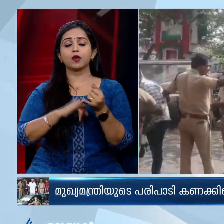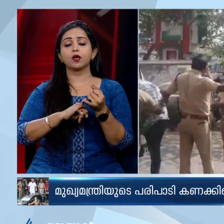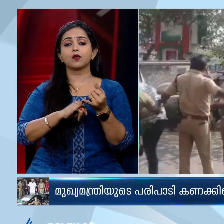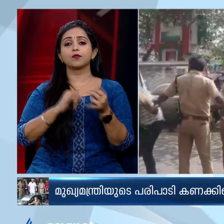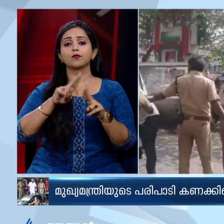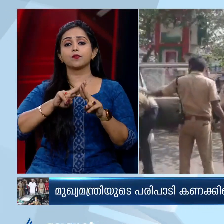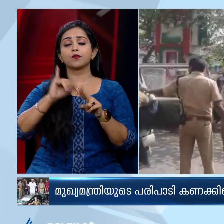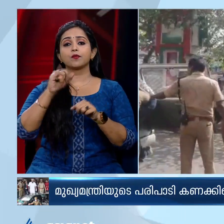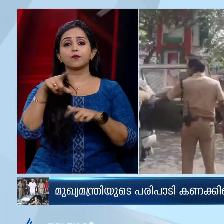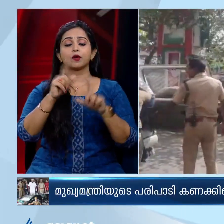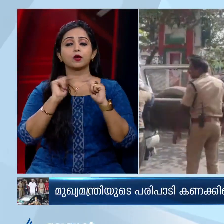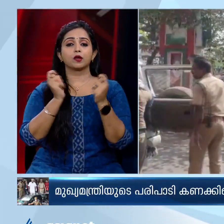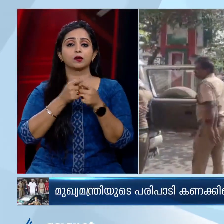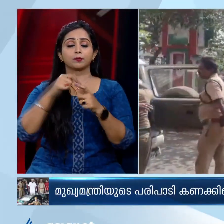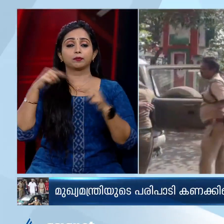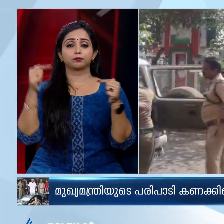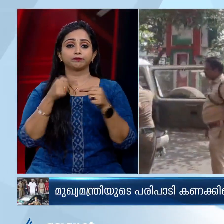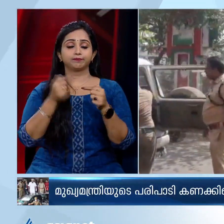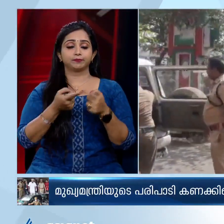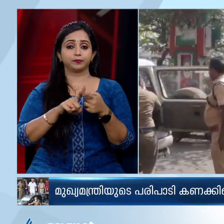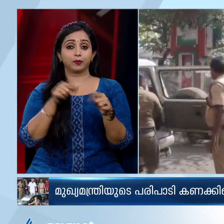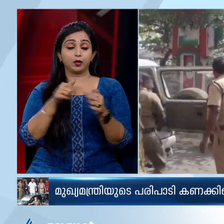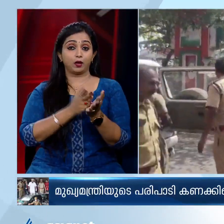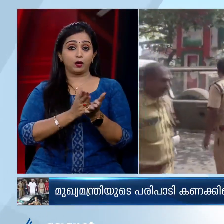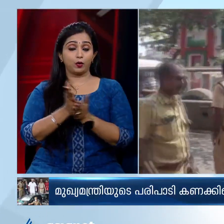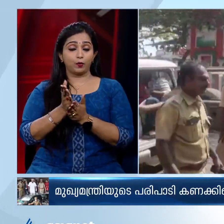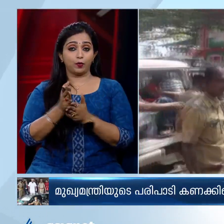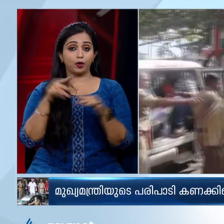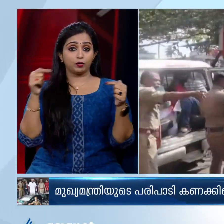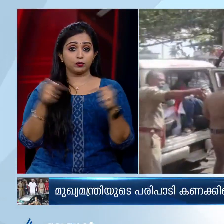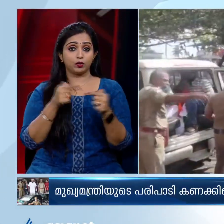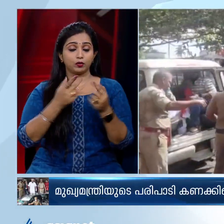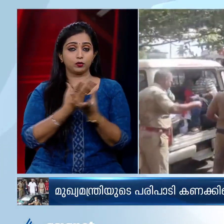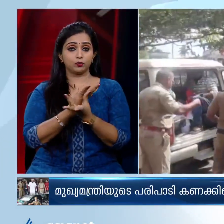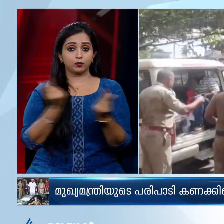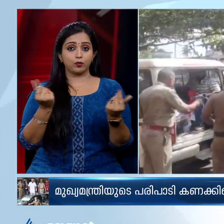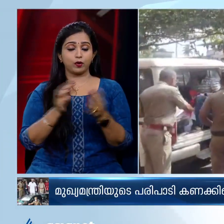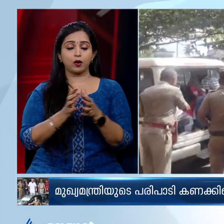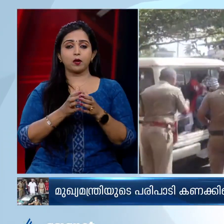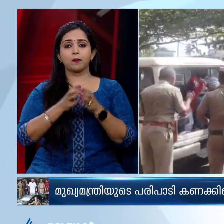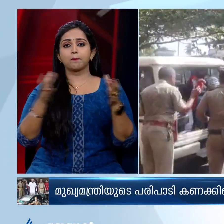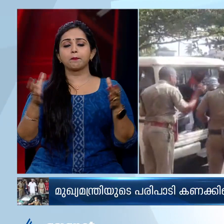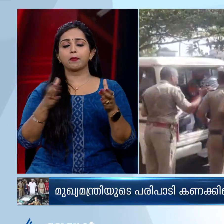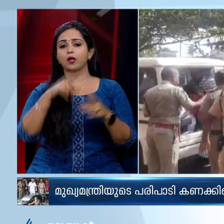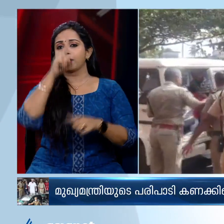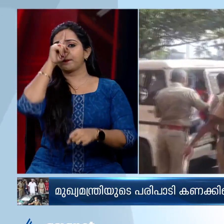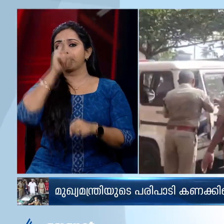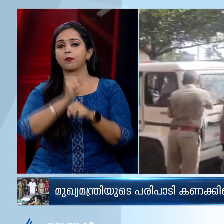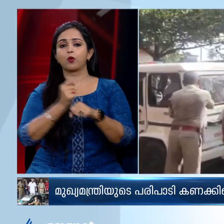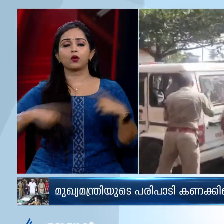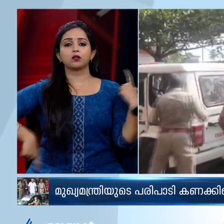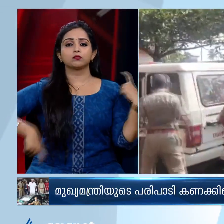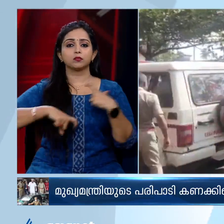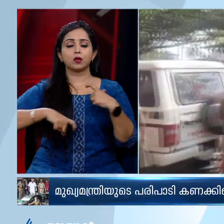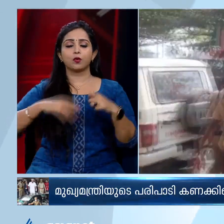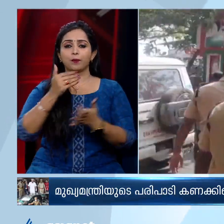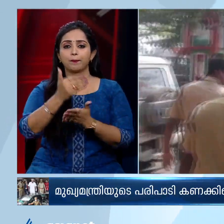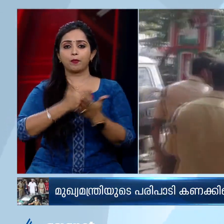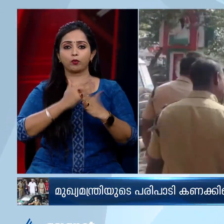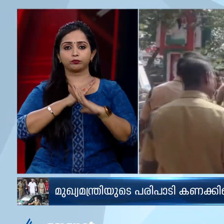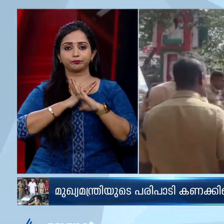ഒരു സംഘർഷം ഉണ്ടായിരുന്നു. ഏതായാലും അത്തരത്തിൽ ഒരു സംഘർഷം ഉണ്ടാകാതിരിക്കാനുള്ള വലിയ രീതിയിലുള്ള ഒരു പോലീസ് സന്നാഹം ഇവിടെ മുഖ്യമന്ത്രിയുടെ പരിപാടി